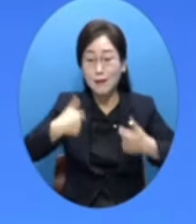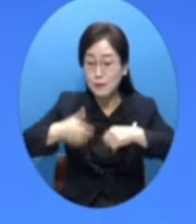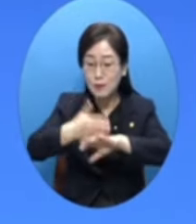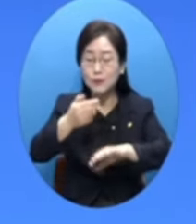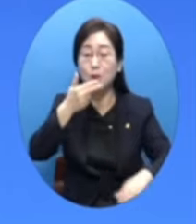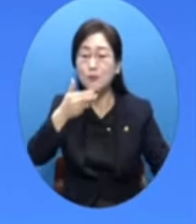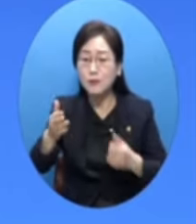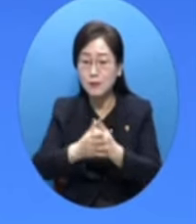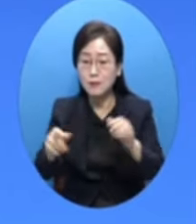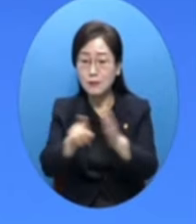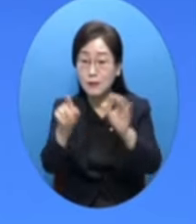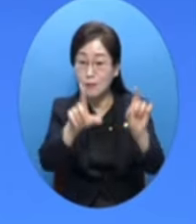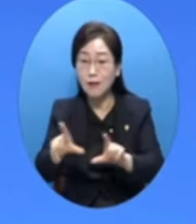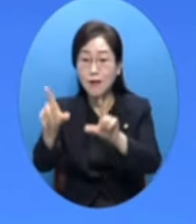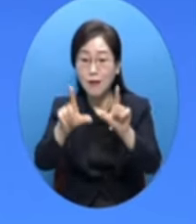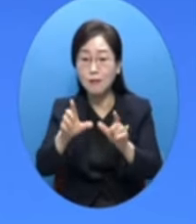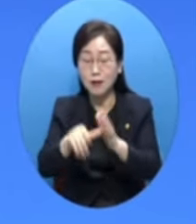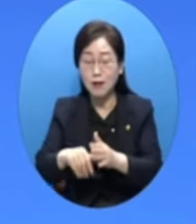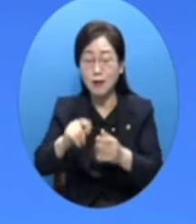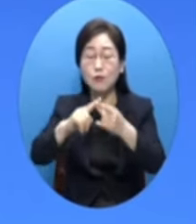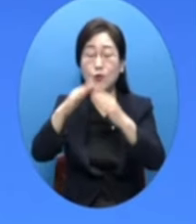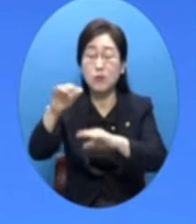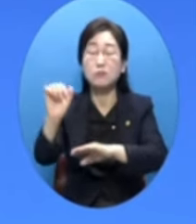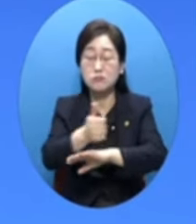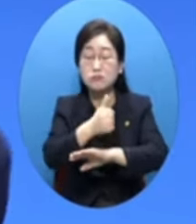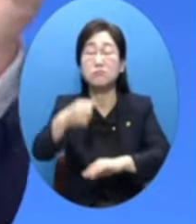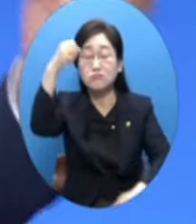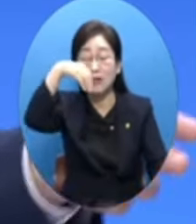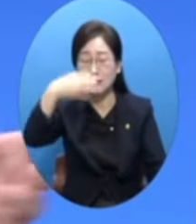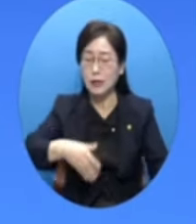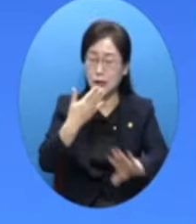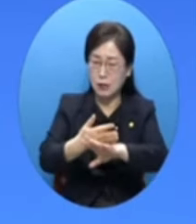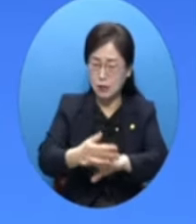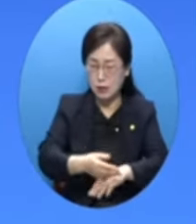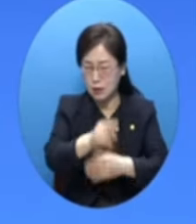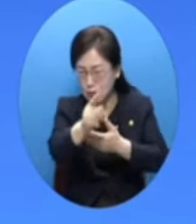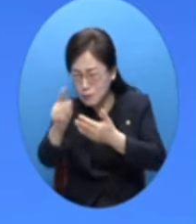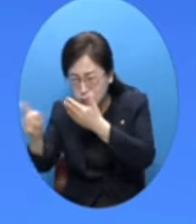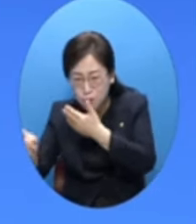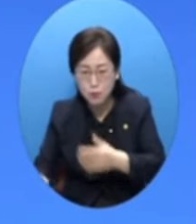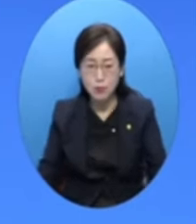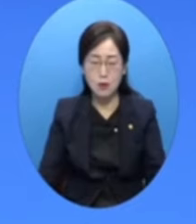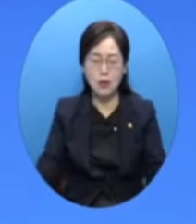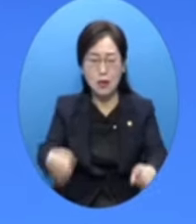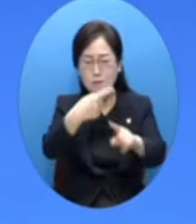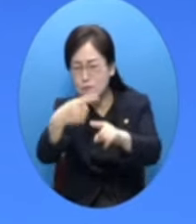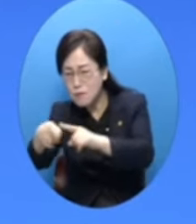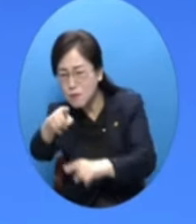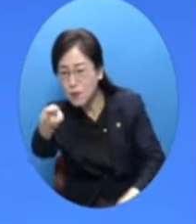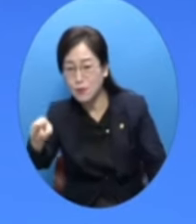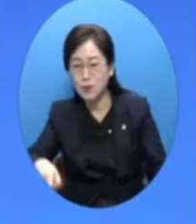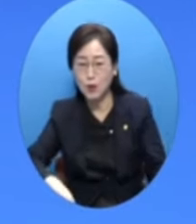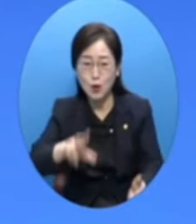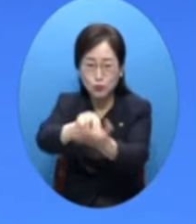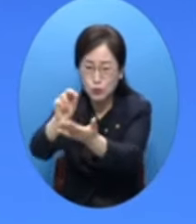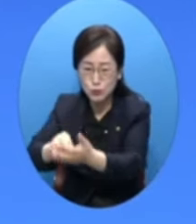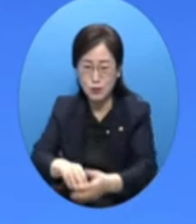없으니까 신앙생활하면서도 교회를 왔다 갔다 하는데 늘 남을 판단하고 남의 문제점만 지적하고 부정적인